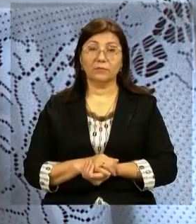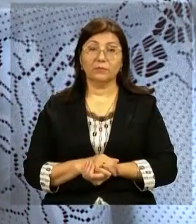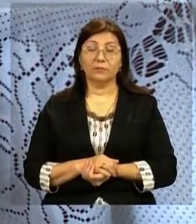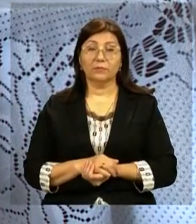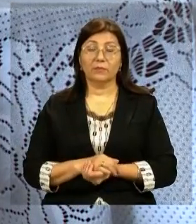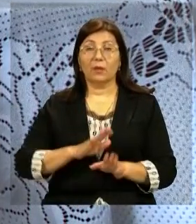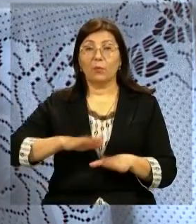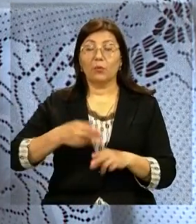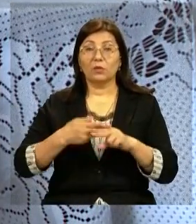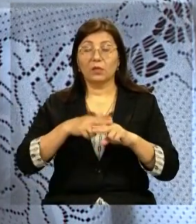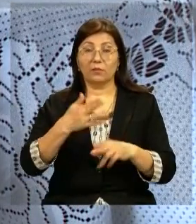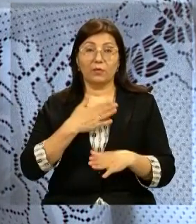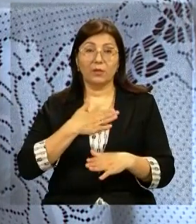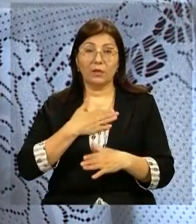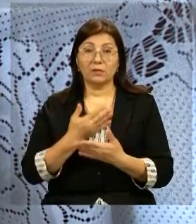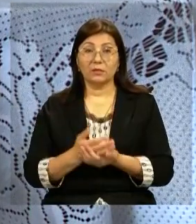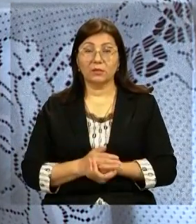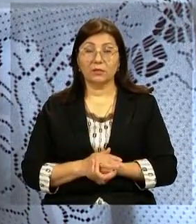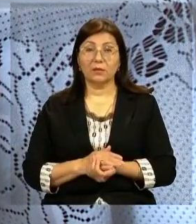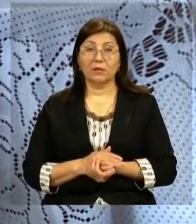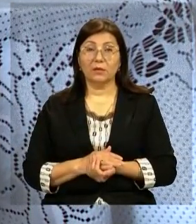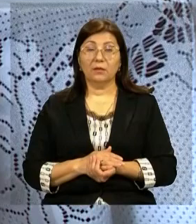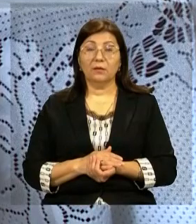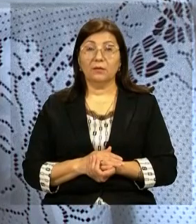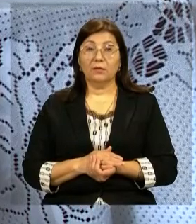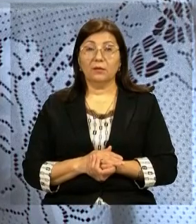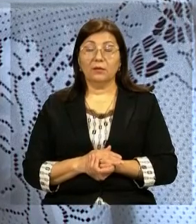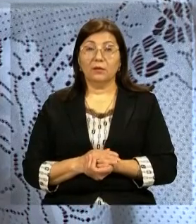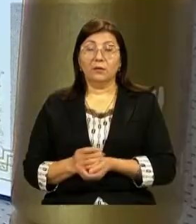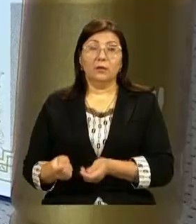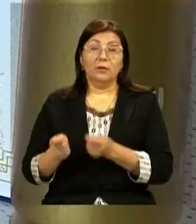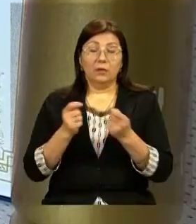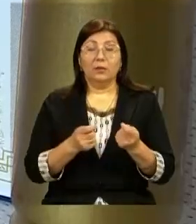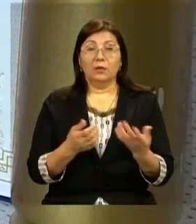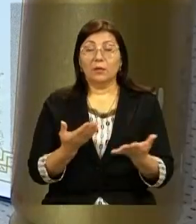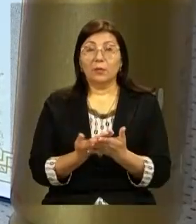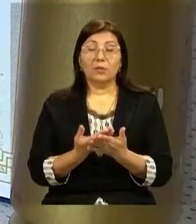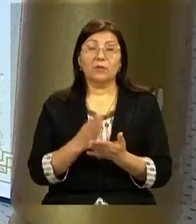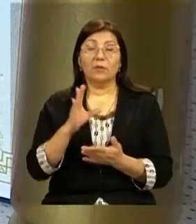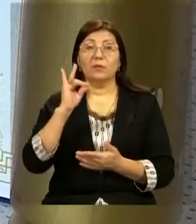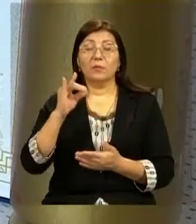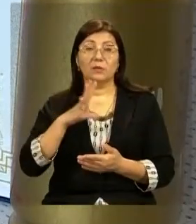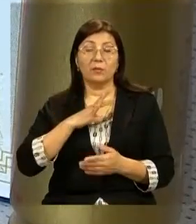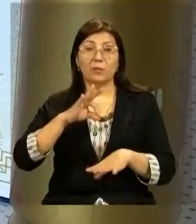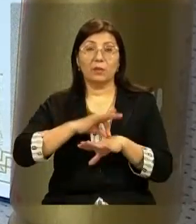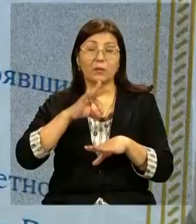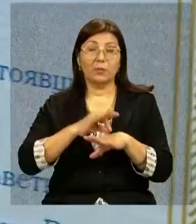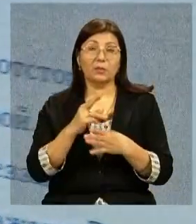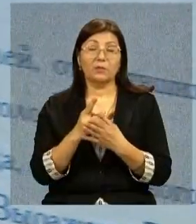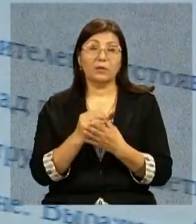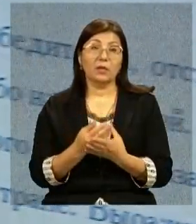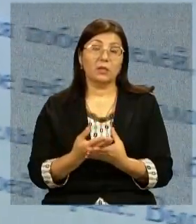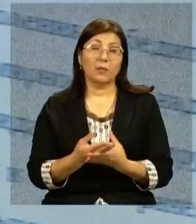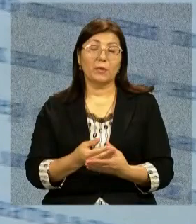и после этого нас на сбой, вывели с боя уже. Василий Иванович был трижды ранен, получил контузию.